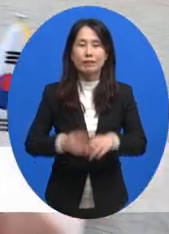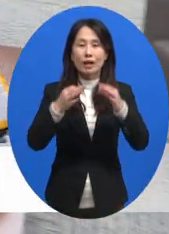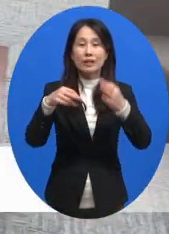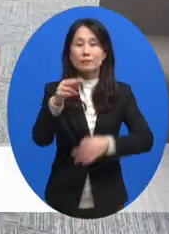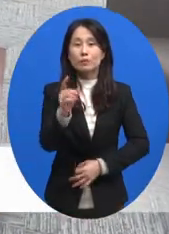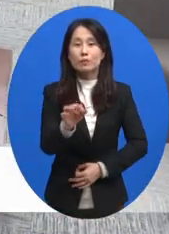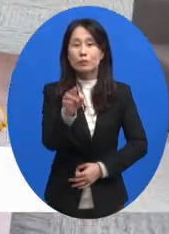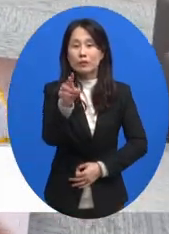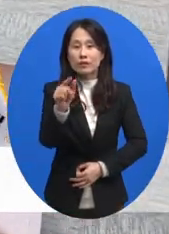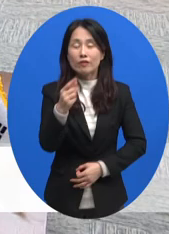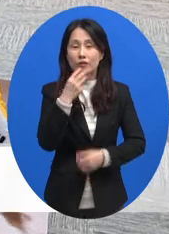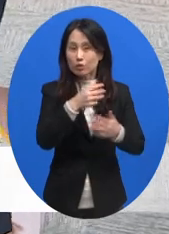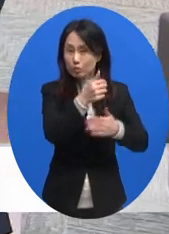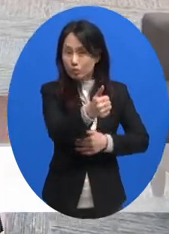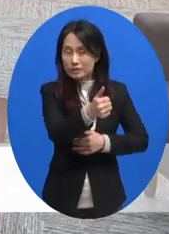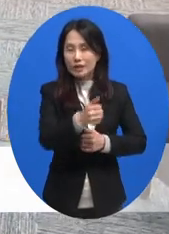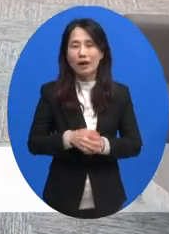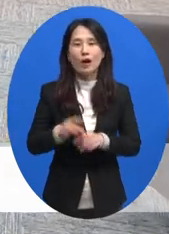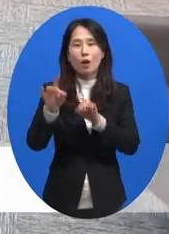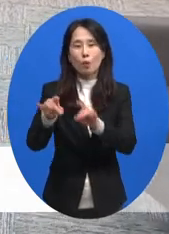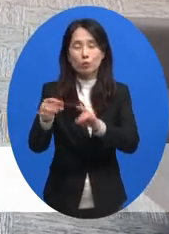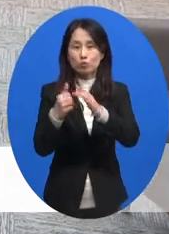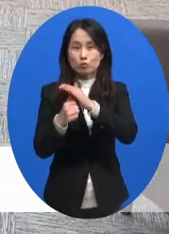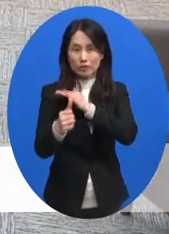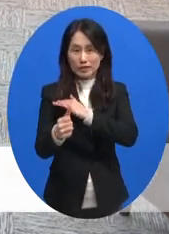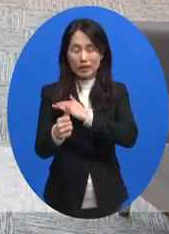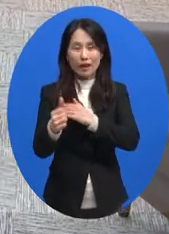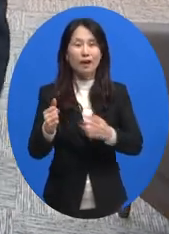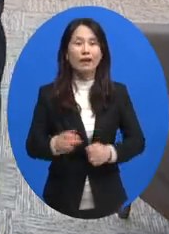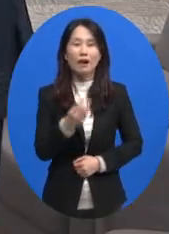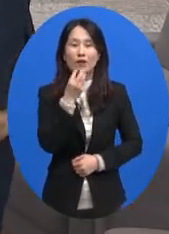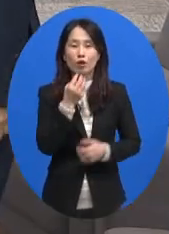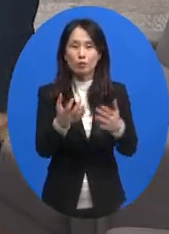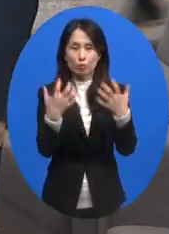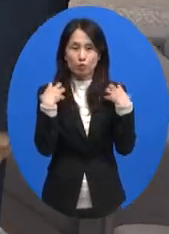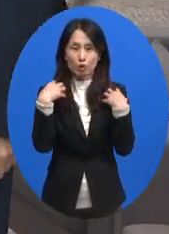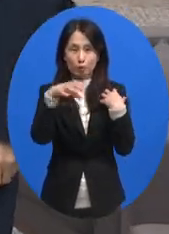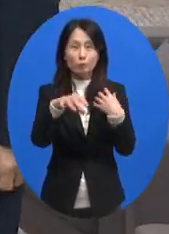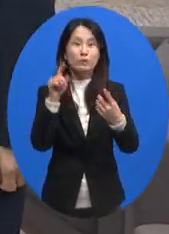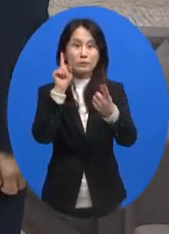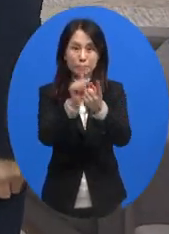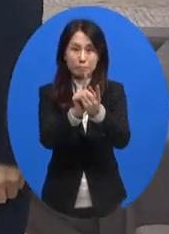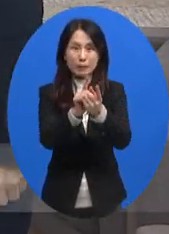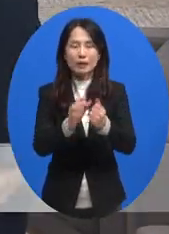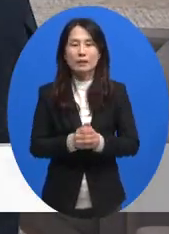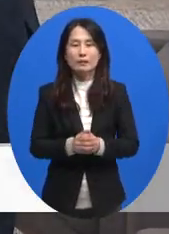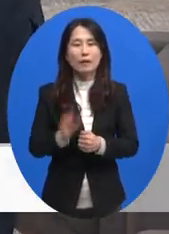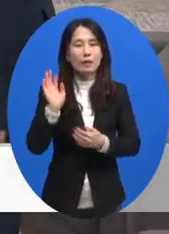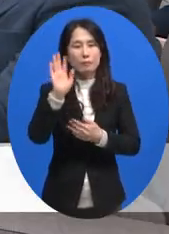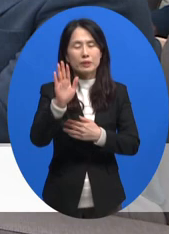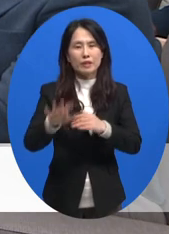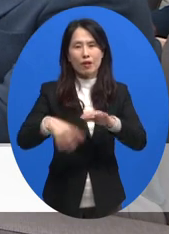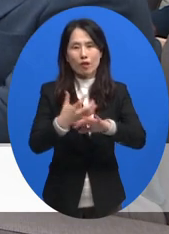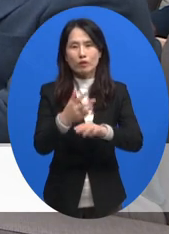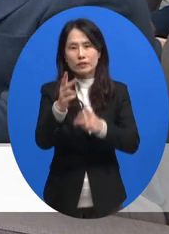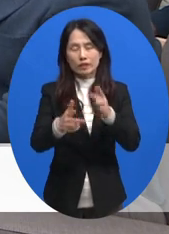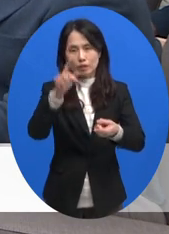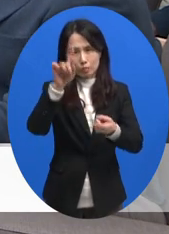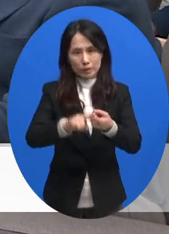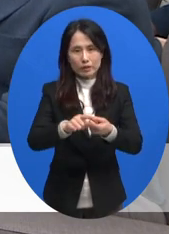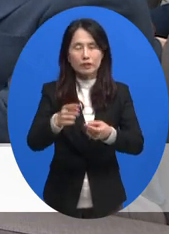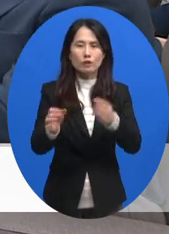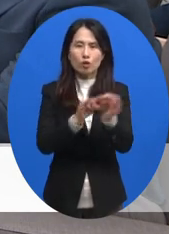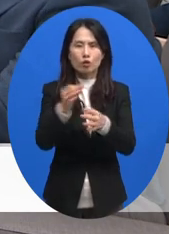김동연 경기도지사와 캐서린 레이퍼 주한 호주 대사가 경기도청에서 만났습니다. 미래혁신산업 관련 경제 교류